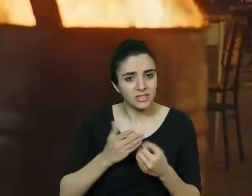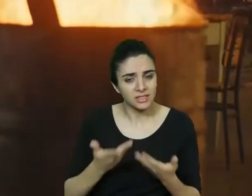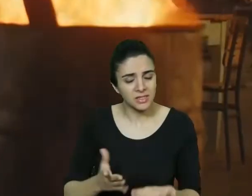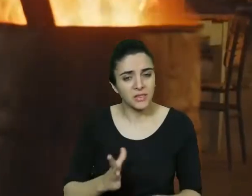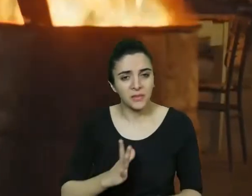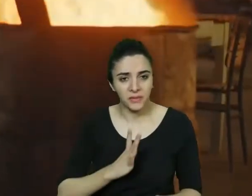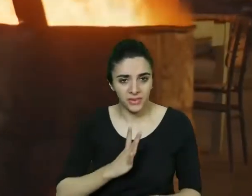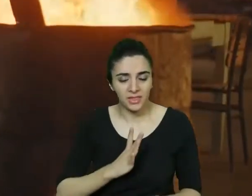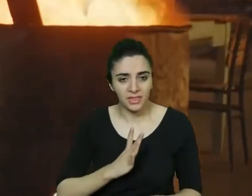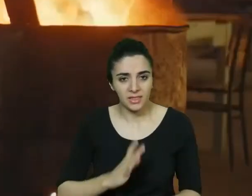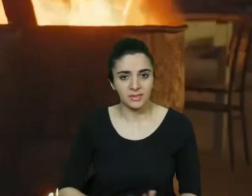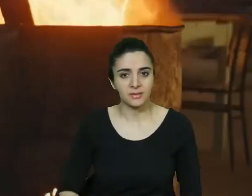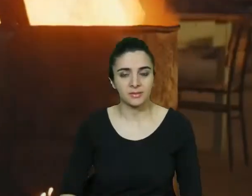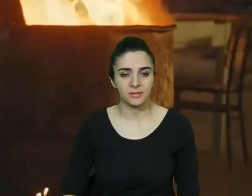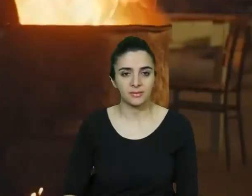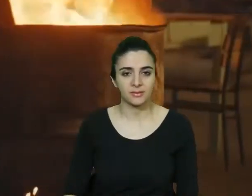Ah ile